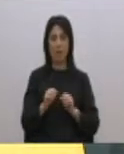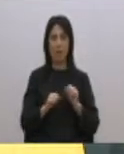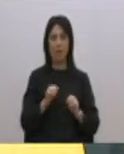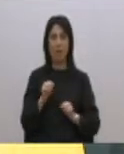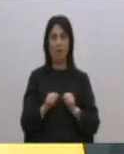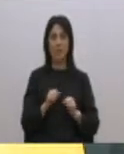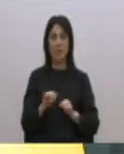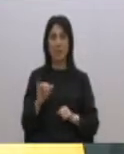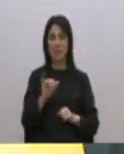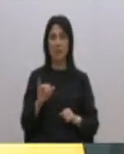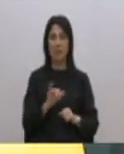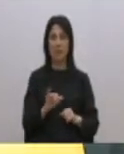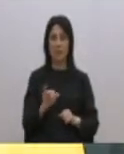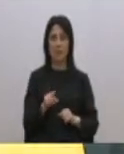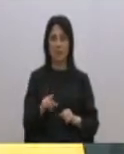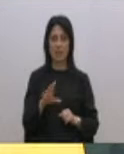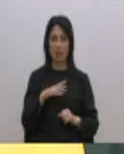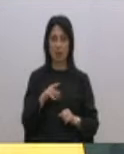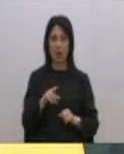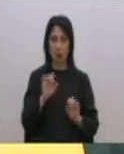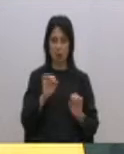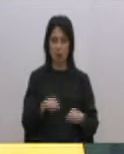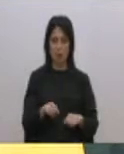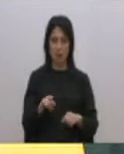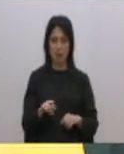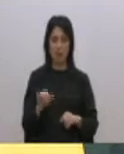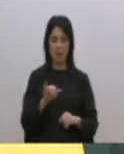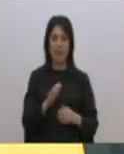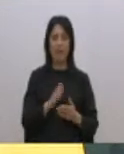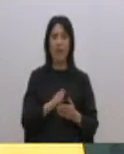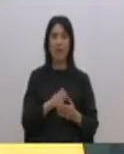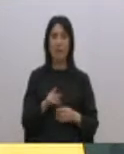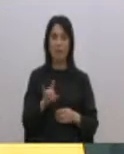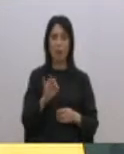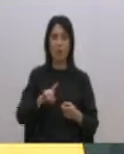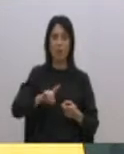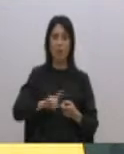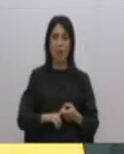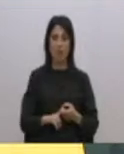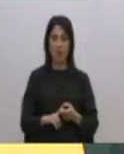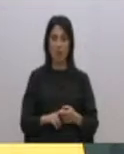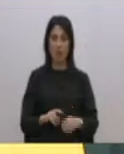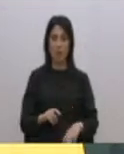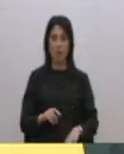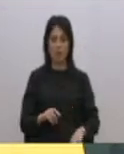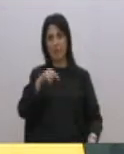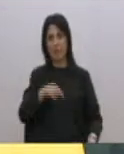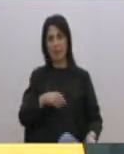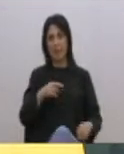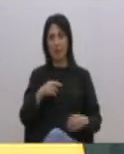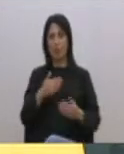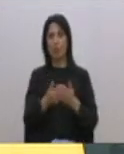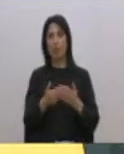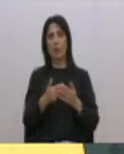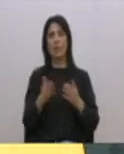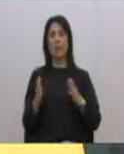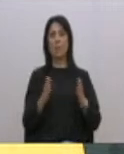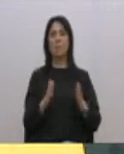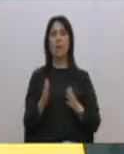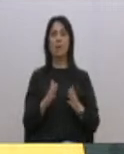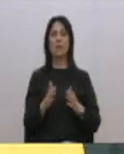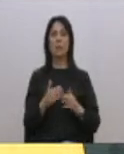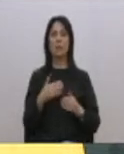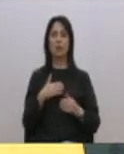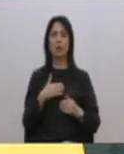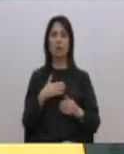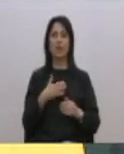რომ სადაც იყო შესაძლებელი, სადაც არსებობდა ამასთან დაკავშირებით ძები, მაქსიმალურად